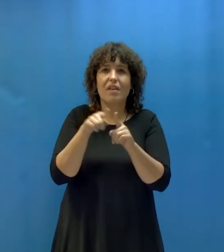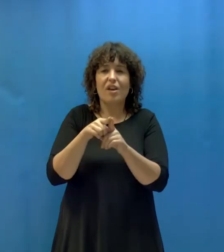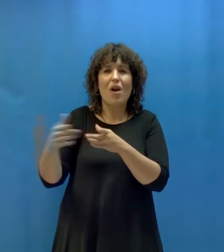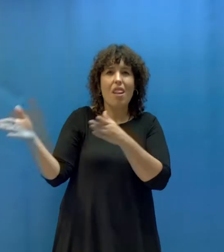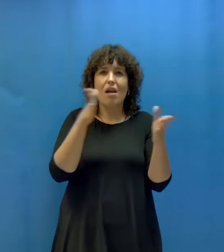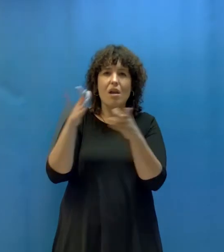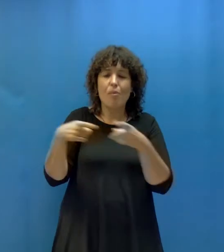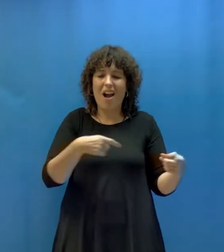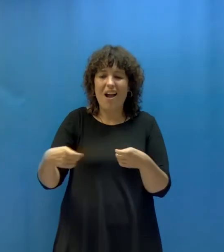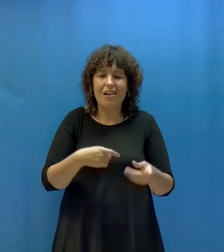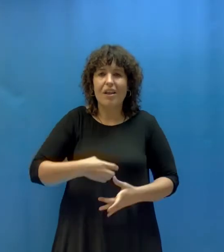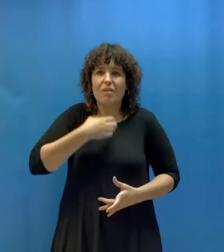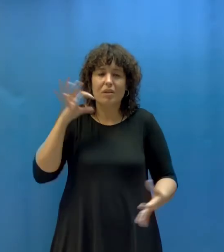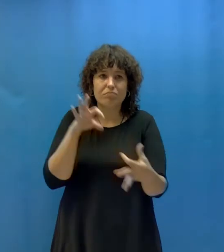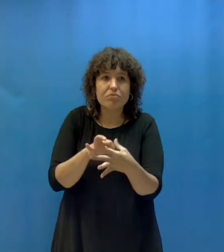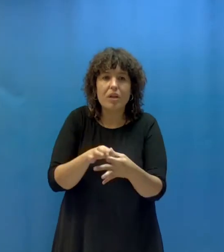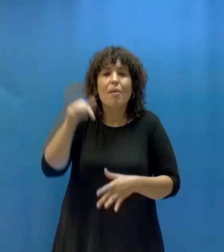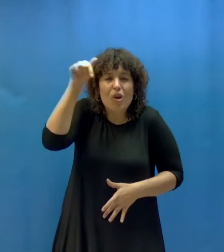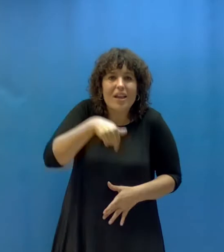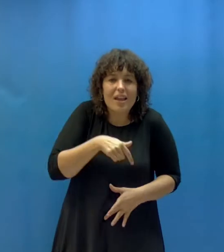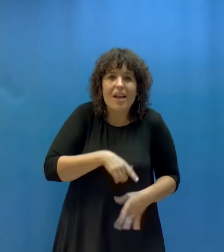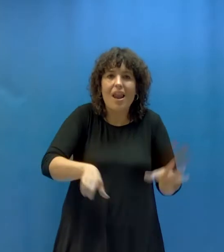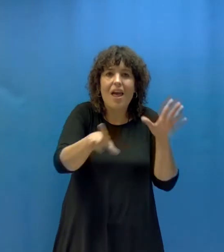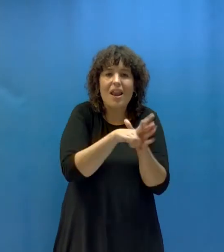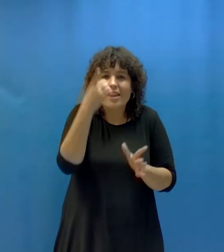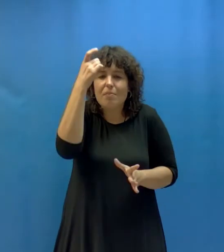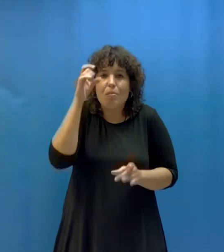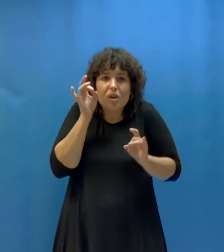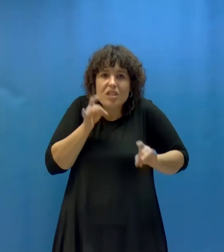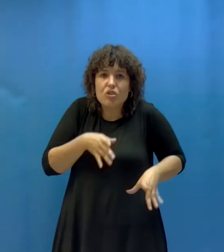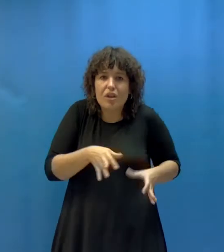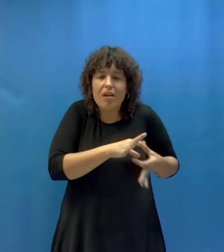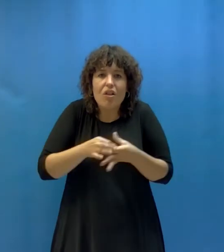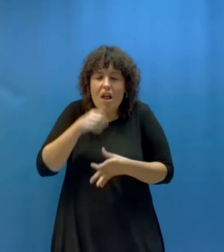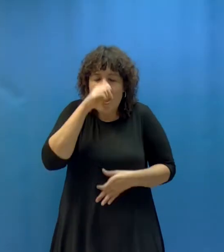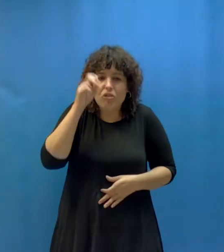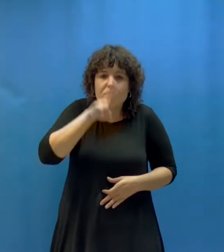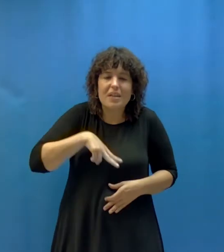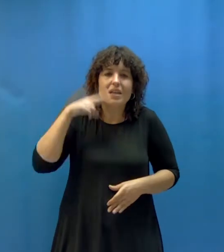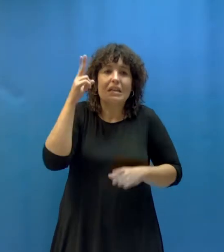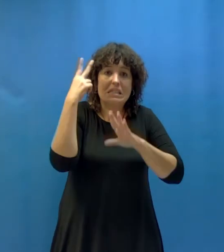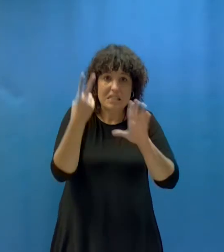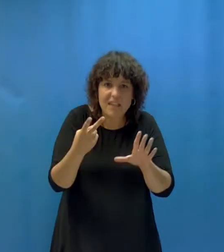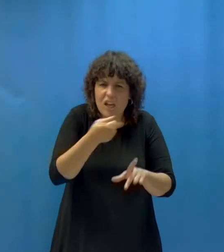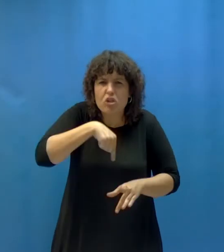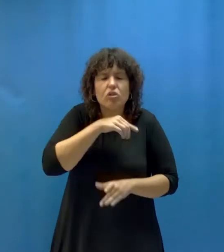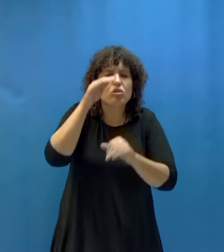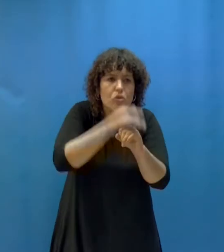aplicarem l'article 15 de la Llei de Memòria Històrica del 2007. No hem inventat cap problema, està així des